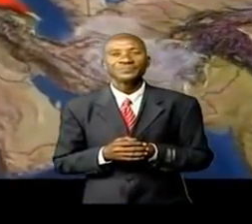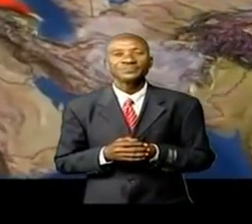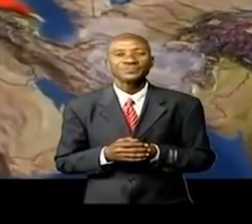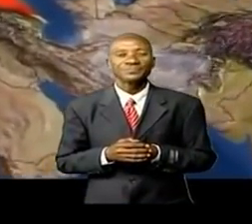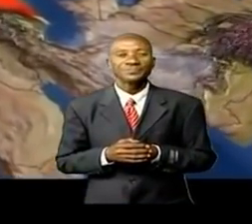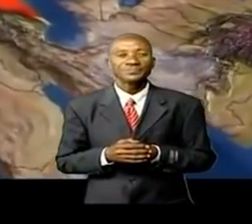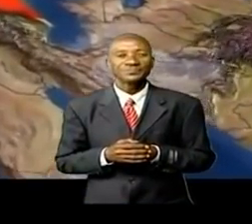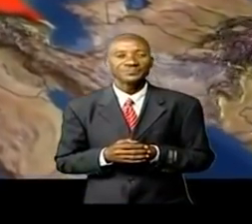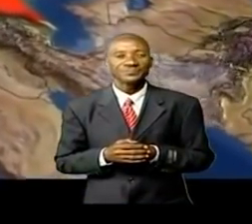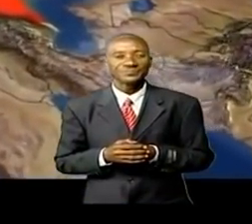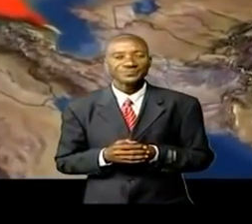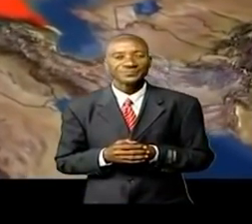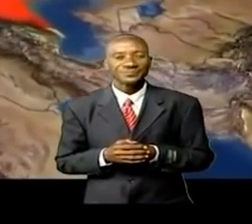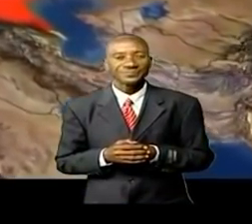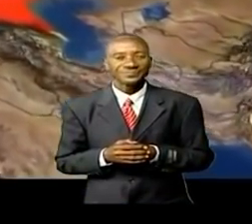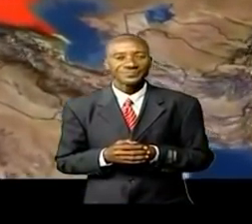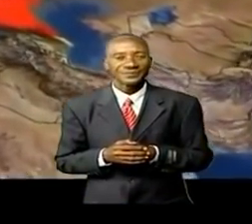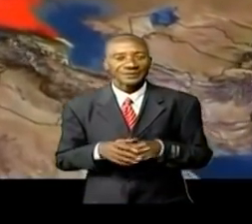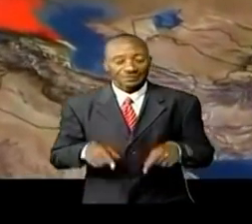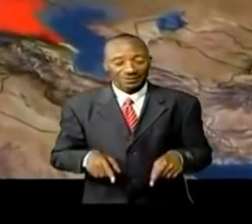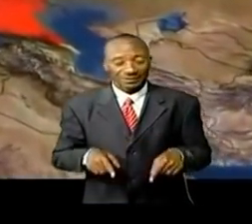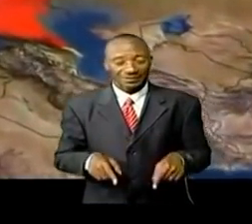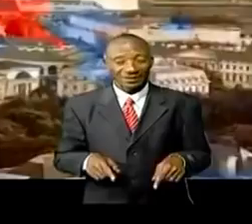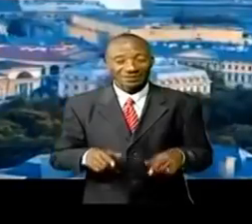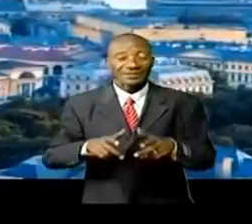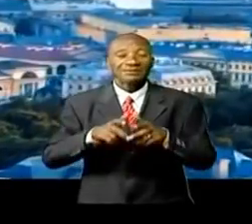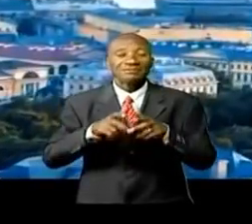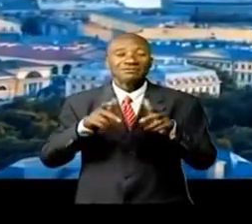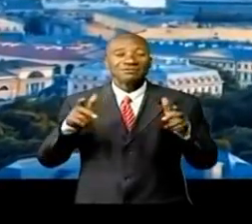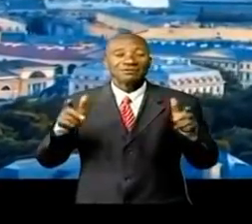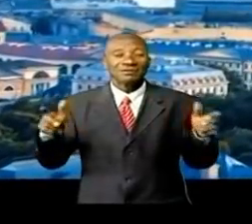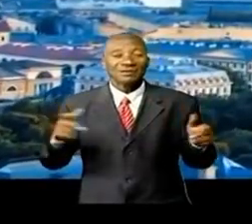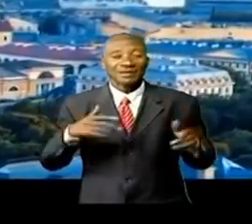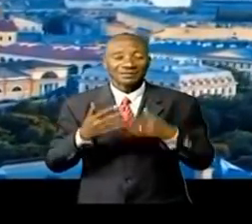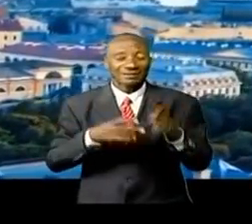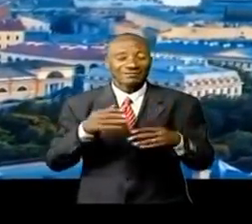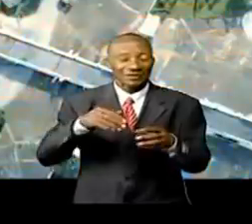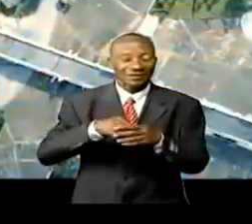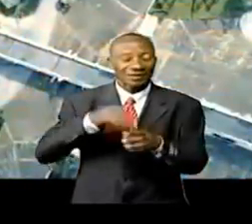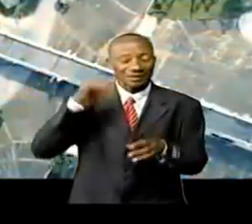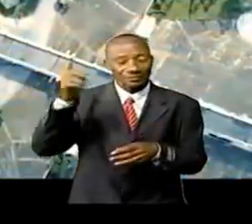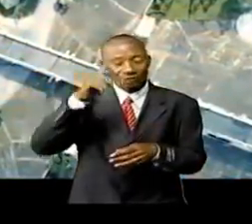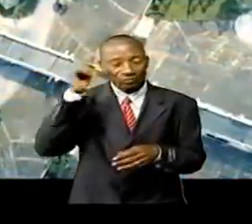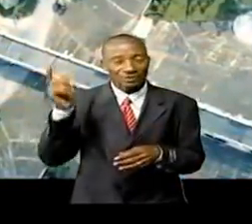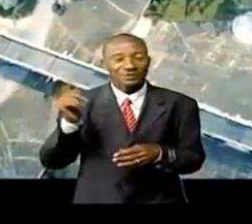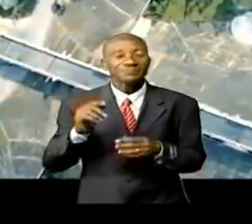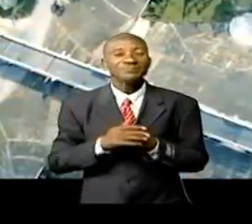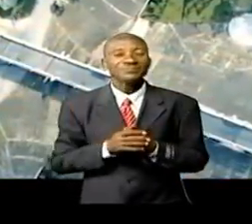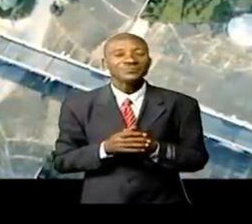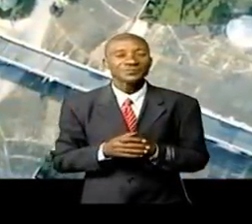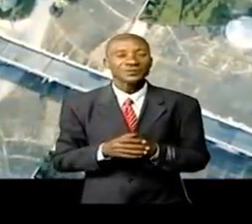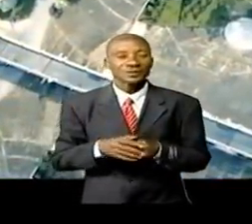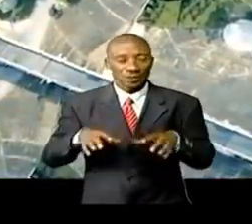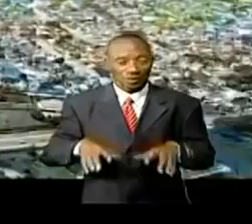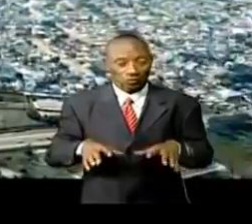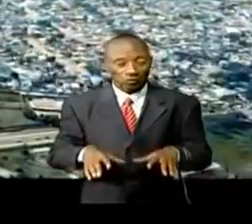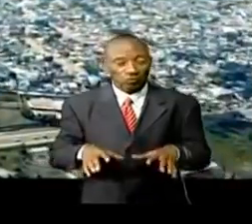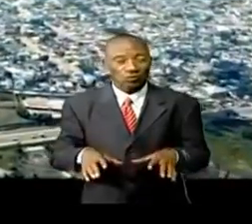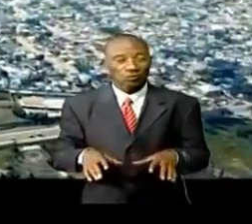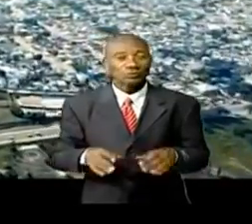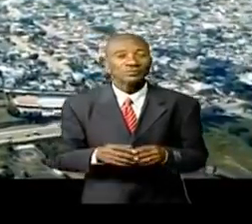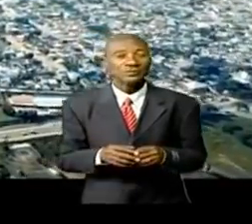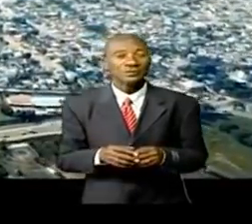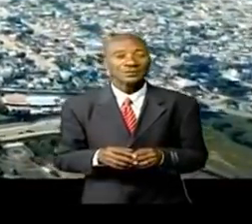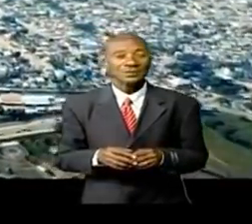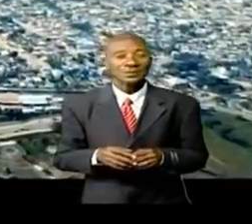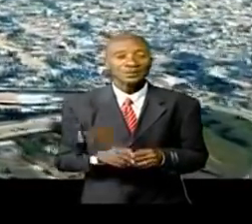Au moment où se jouent les grandes manœuvres pour un remaniement de la géopolitique internationale, la RDC, pays solution, doit jouer